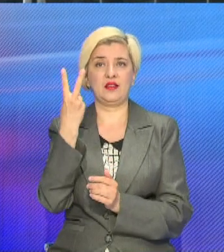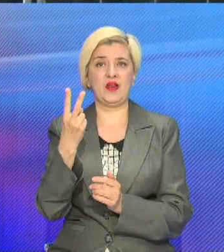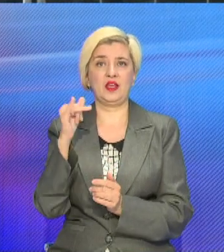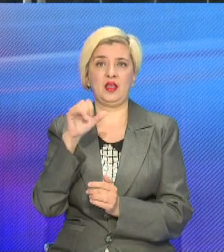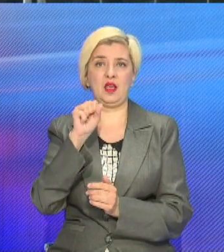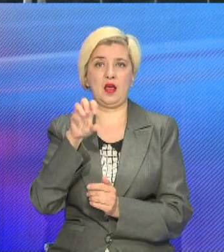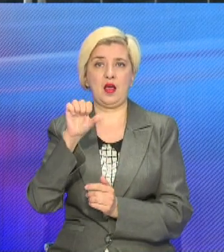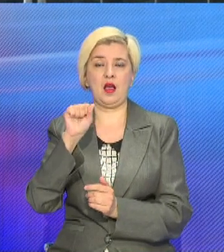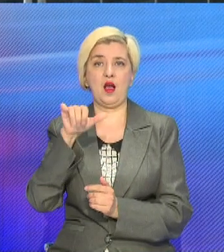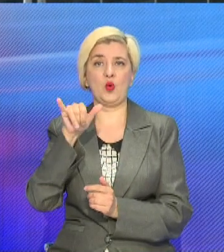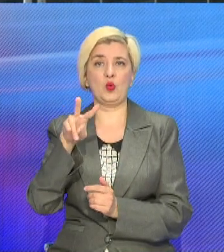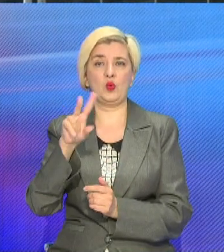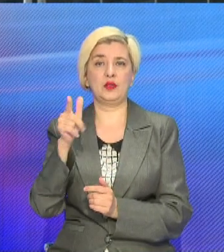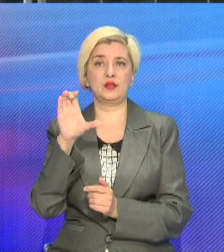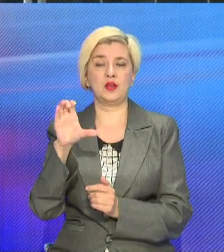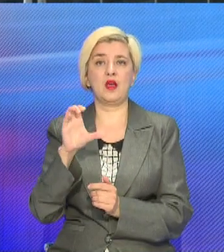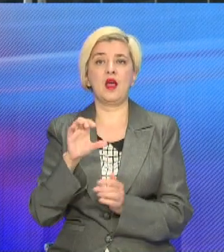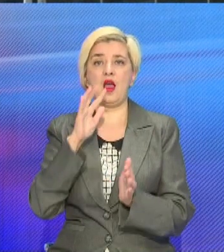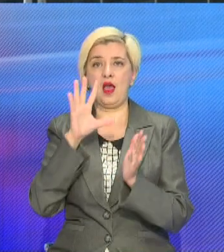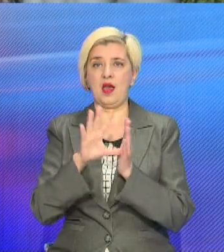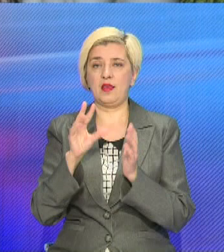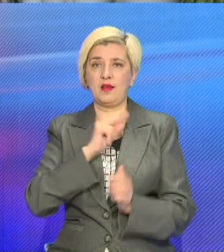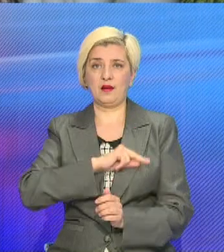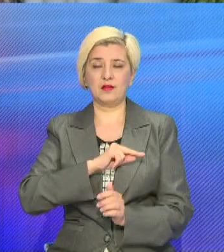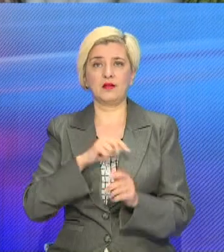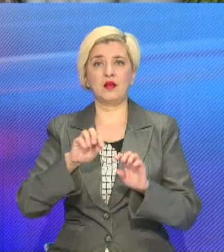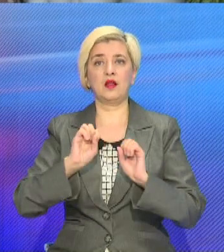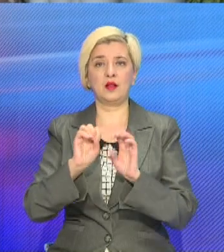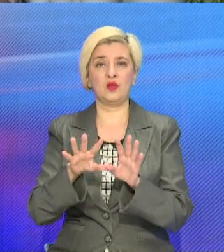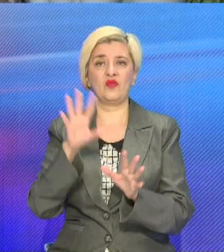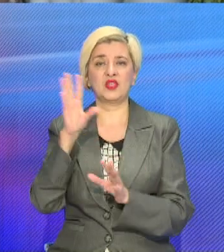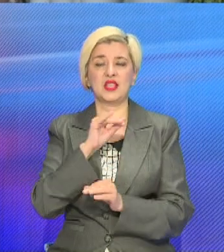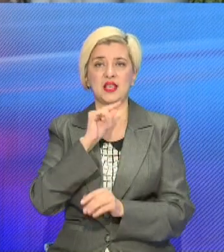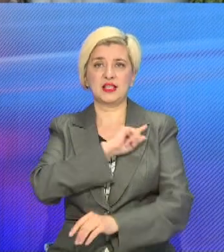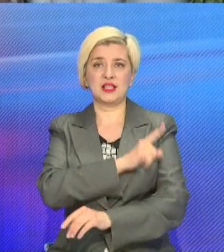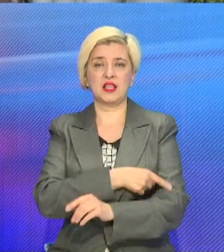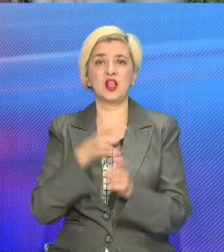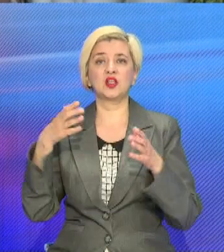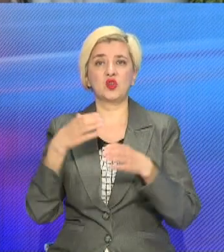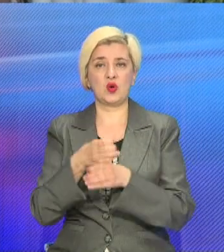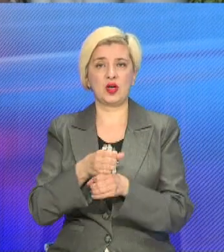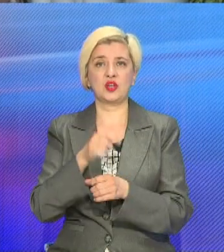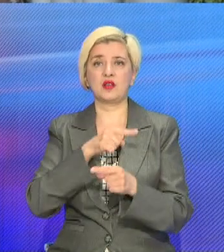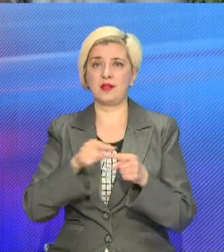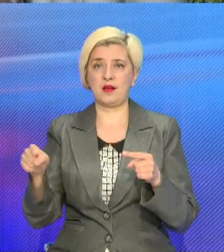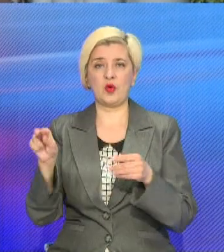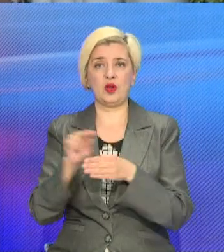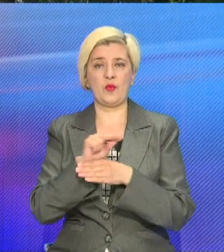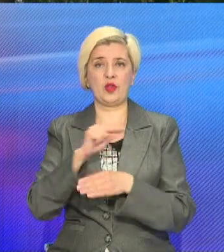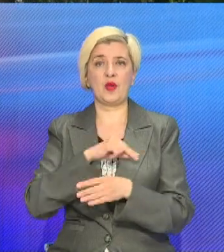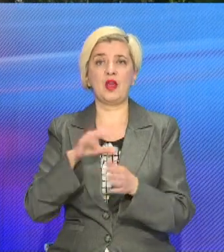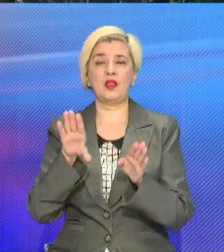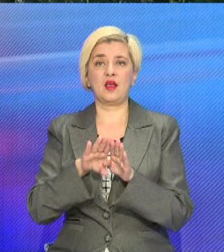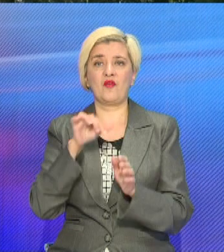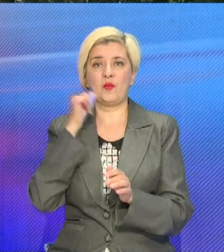Аульс. Як анансавана, энергетыкі прыкладаюць усе сілы для скарачэння тэрміну рамонтных работ. Так, летась працягласць адключэнняў